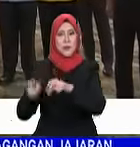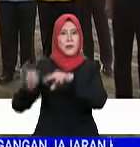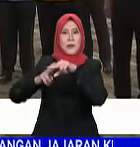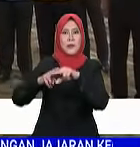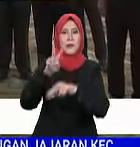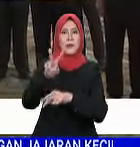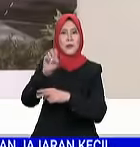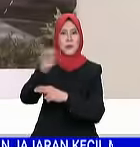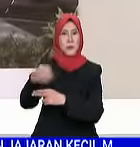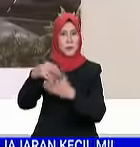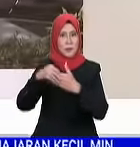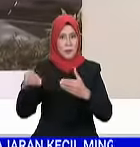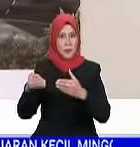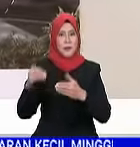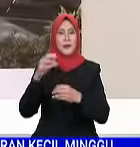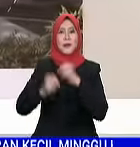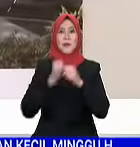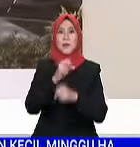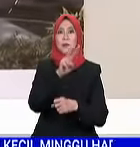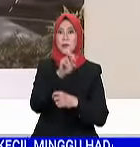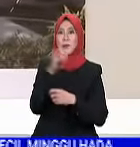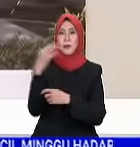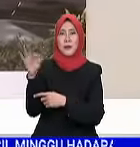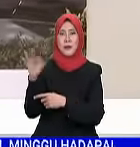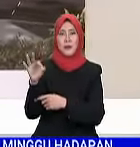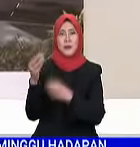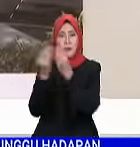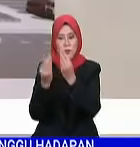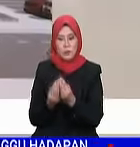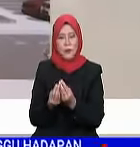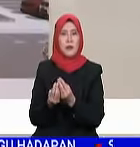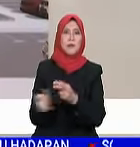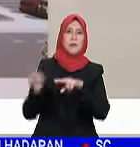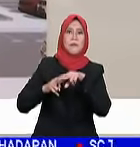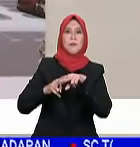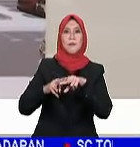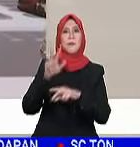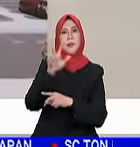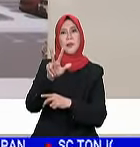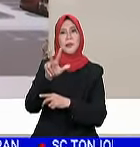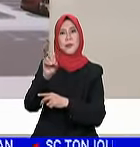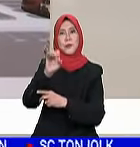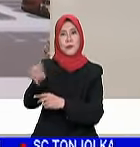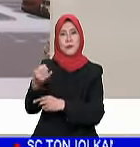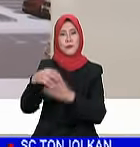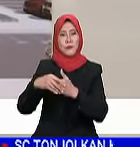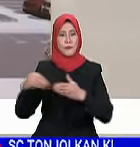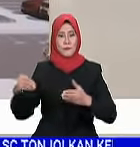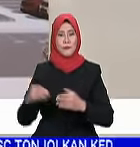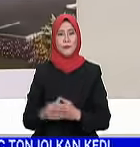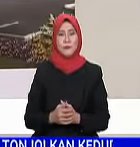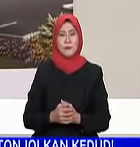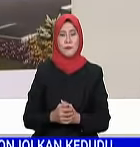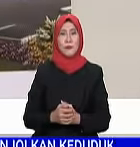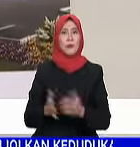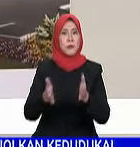kepada RM20 juta ringgit, manakala pada tahun 2019 jumlah tersebut mencecah nilai RM30 juta ringgit. Tambahnya